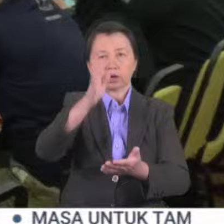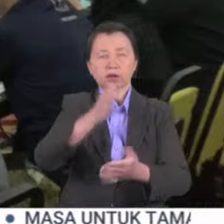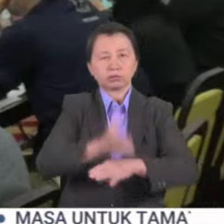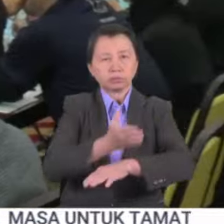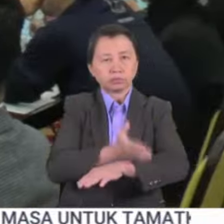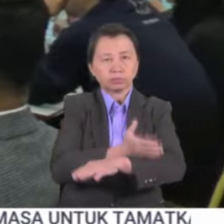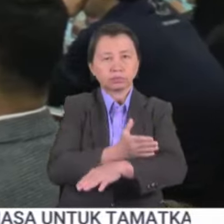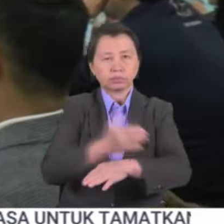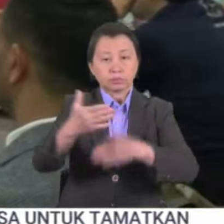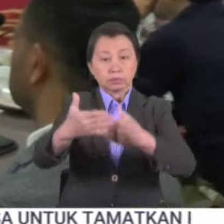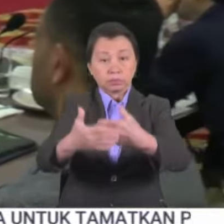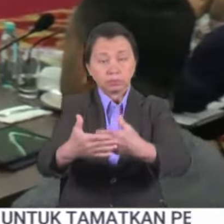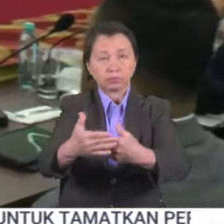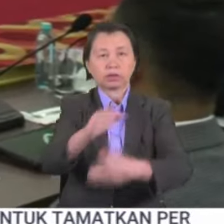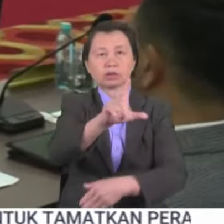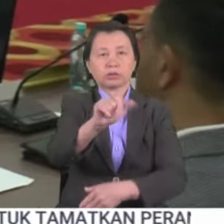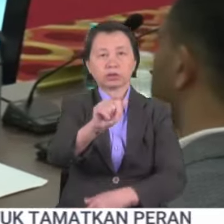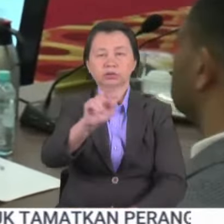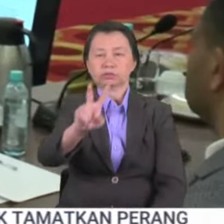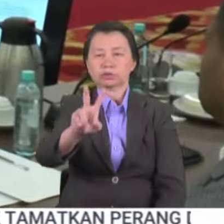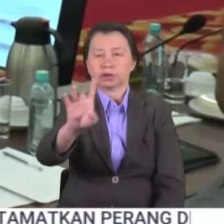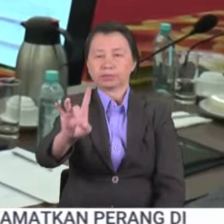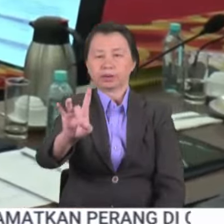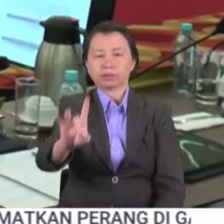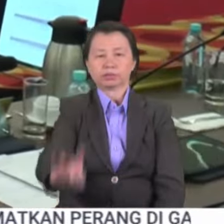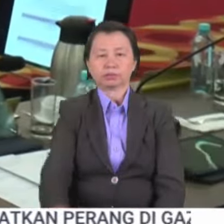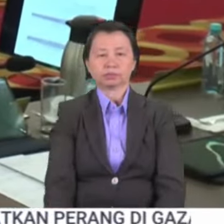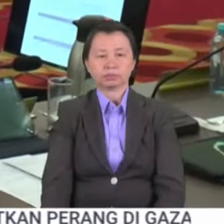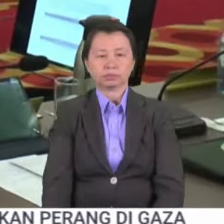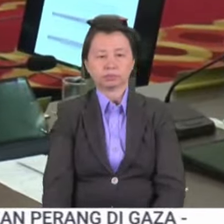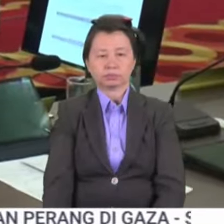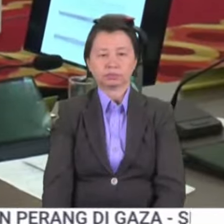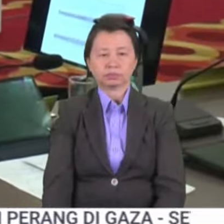akan diperbaiki menjelang LA28.